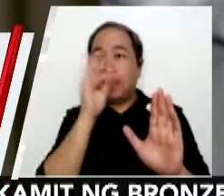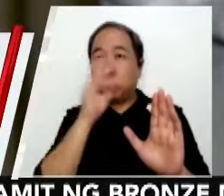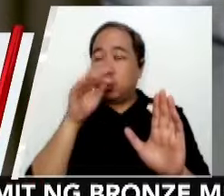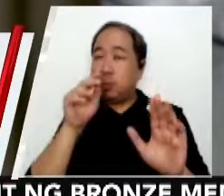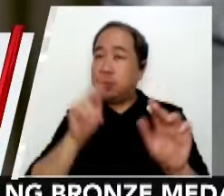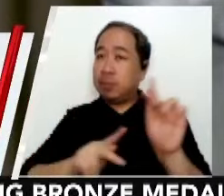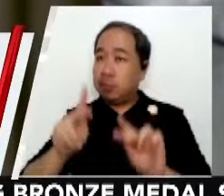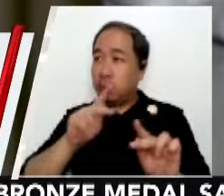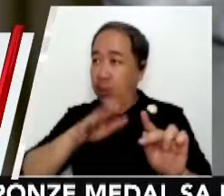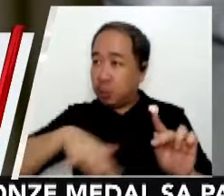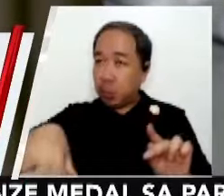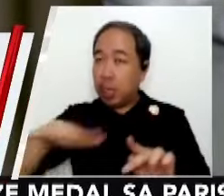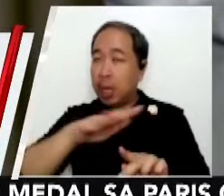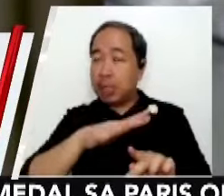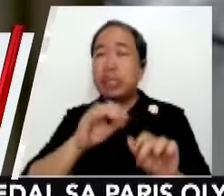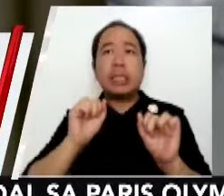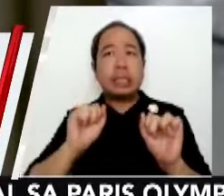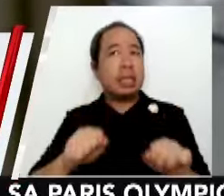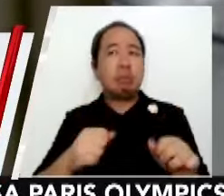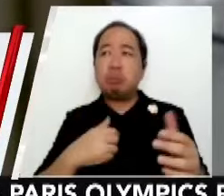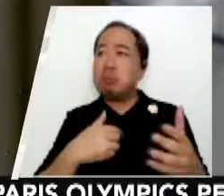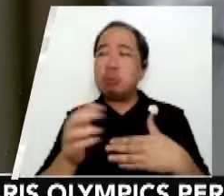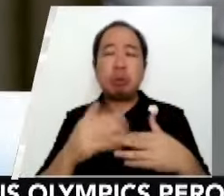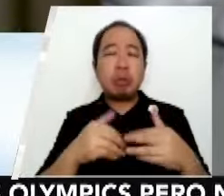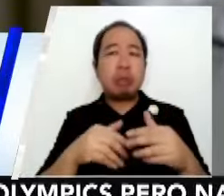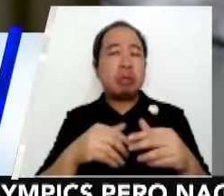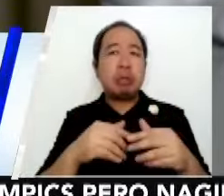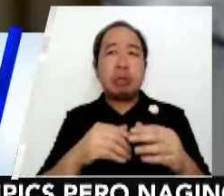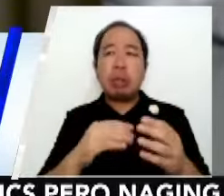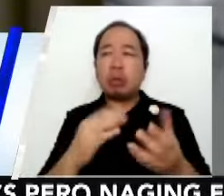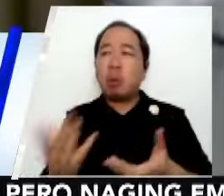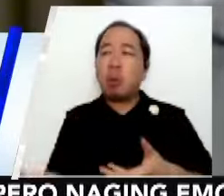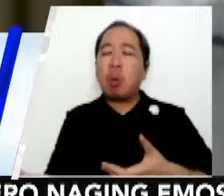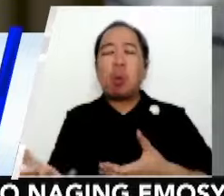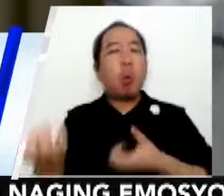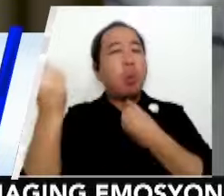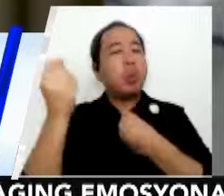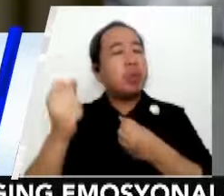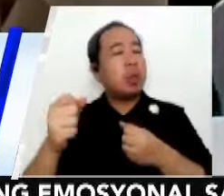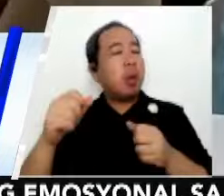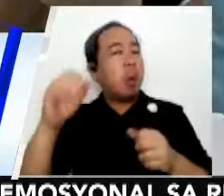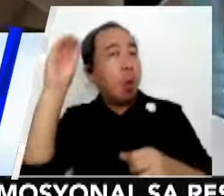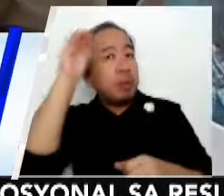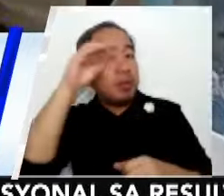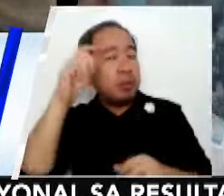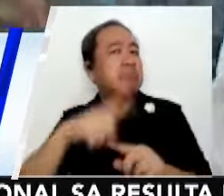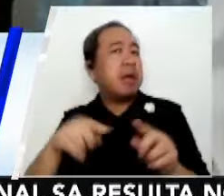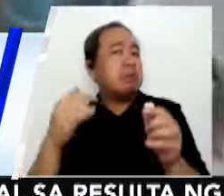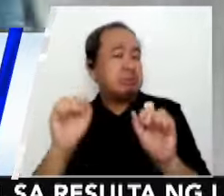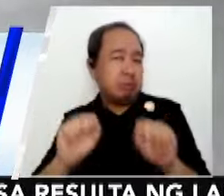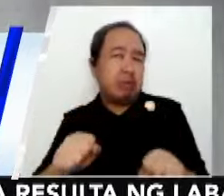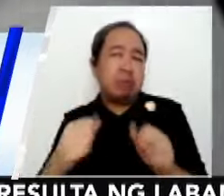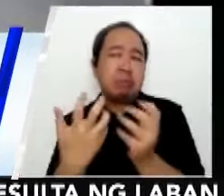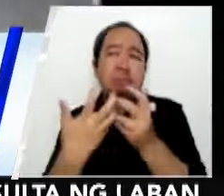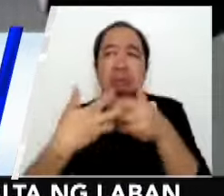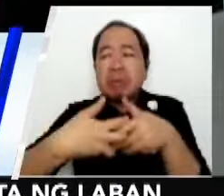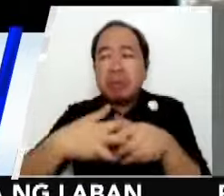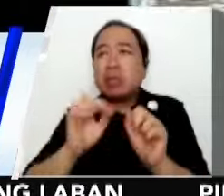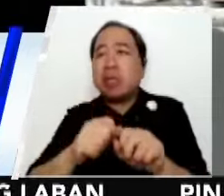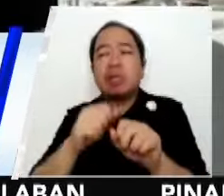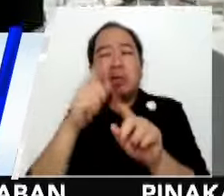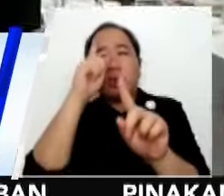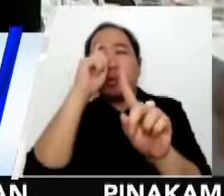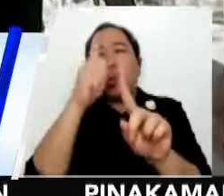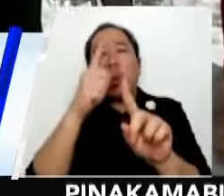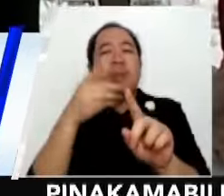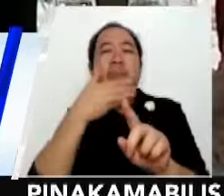of rising above our differences in order to build a bright future for the country. Ang Pangulo na mismo ang nagkwento na nanggaling